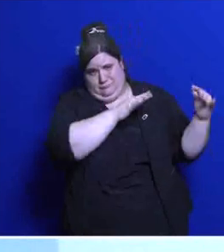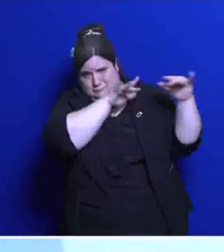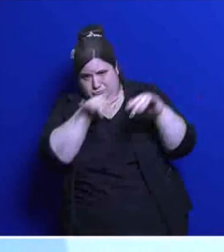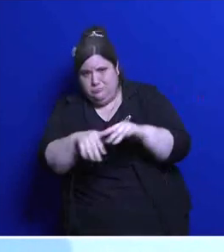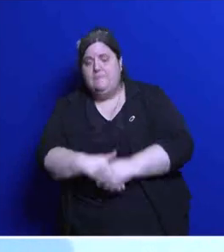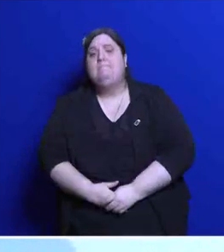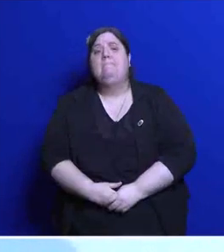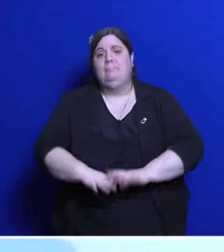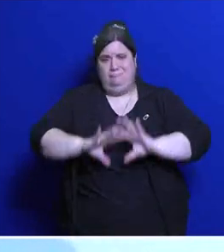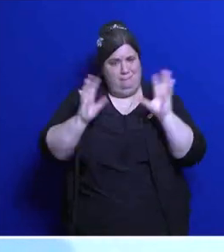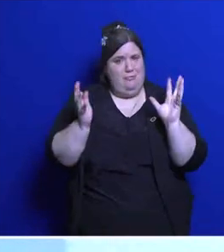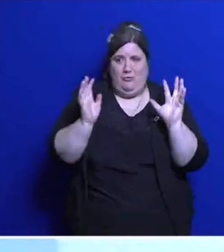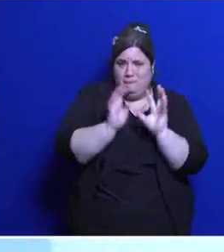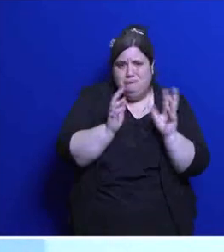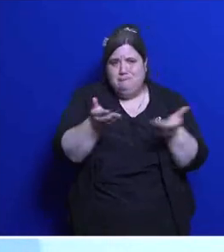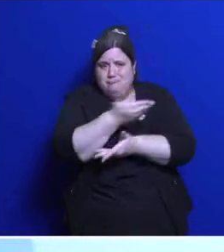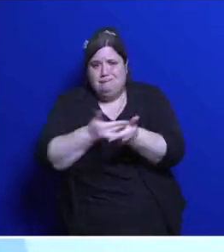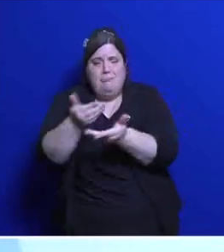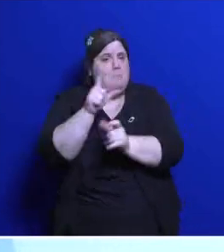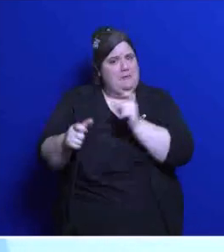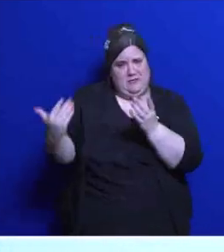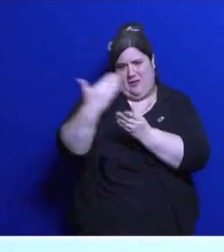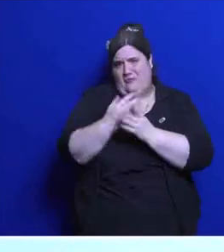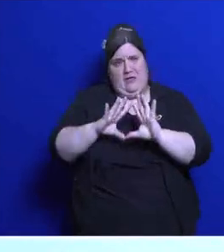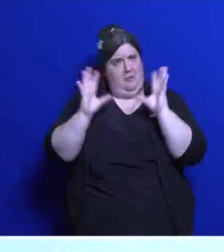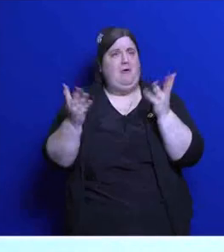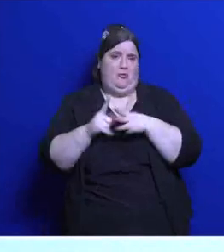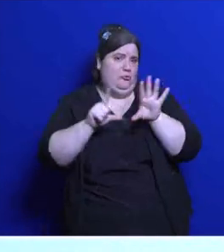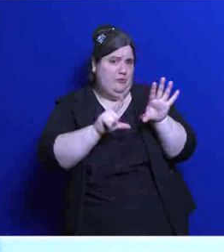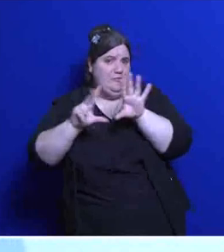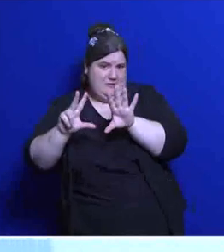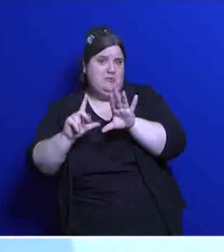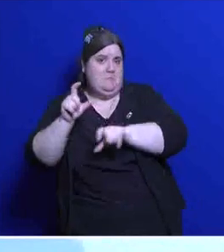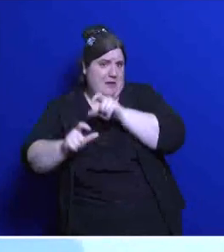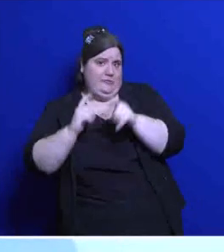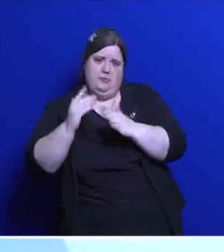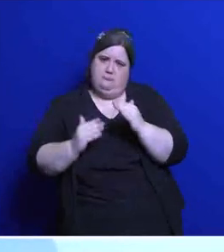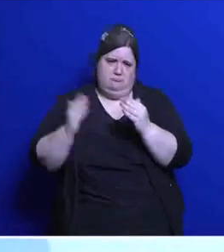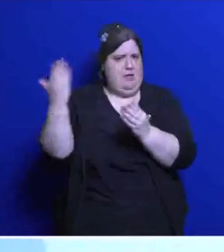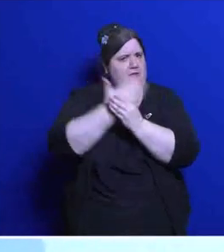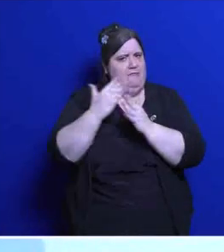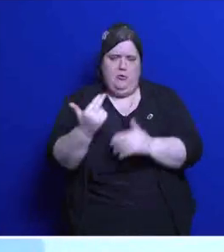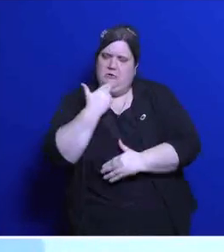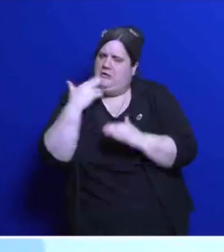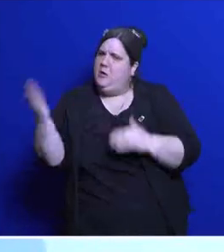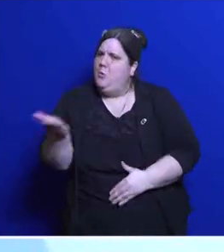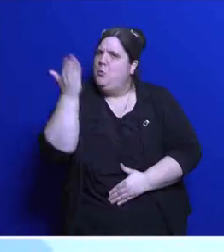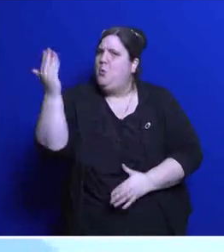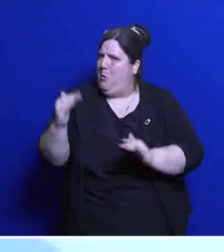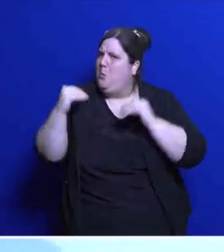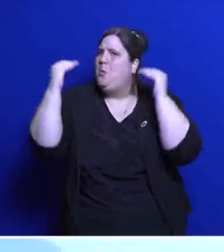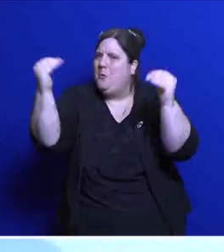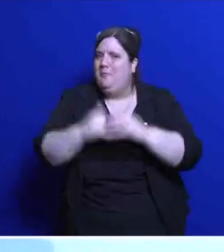plus de 78 speakers de haut niveau. Donc cette première édition en termes d'organisation est d'ores et déjà un